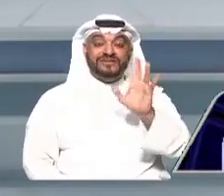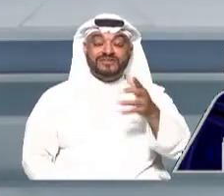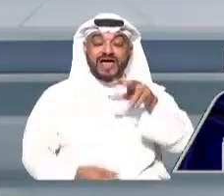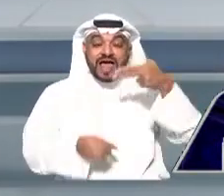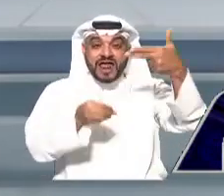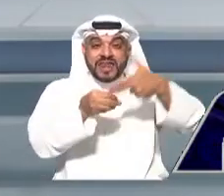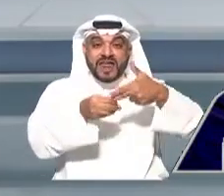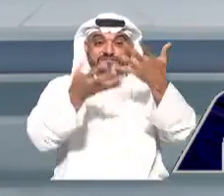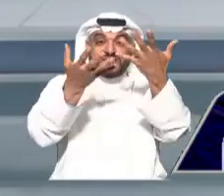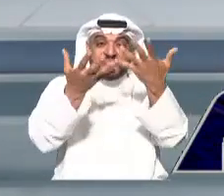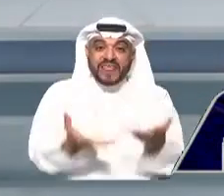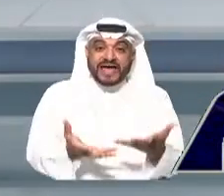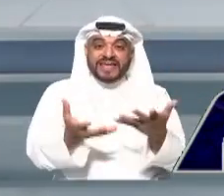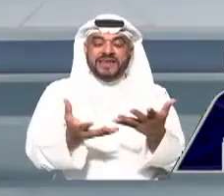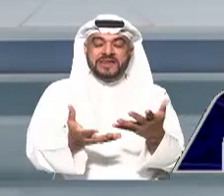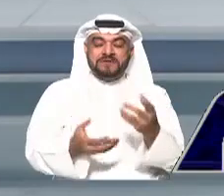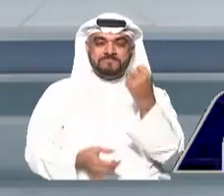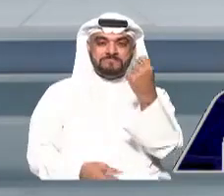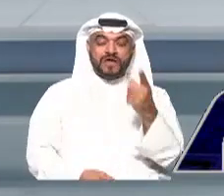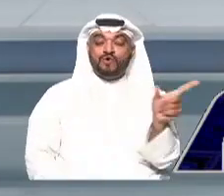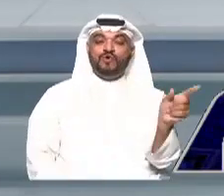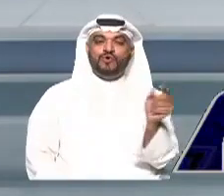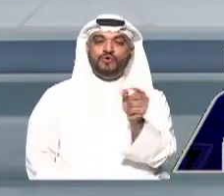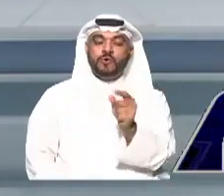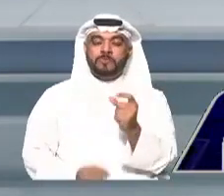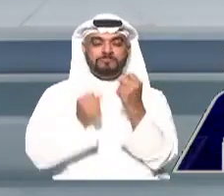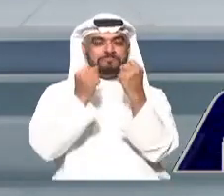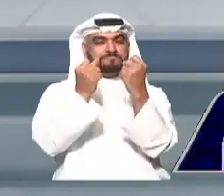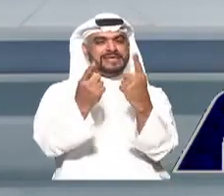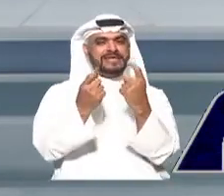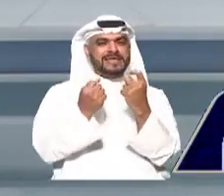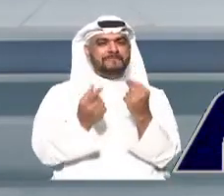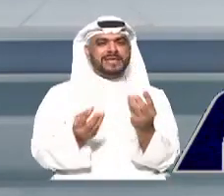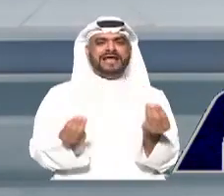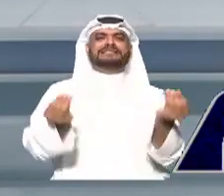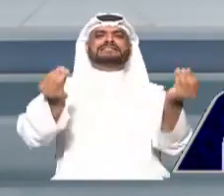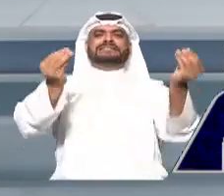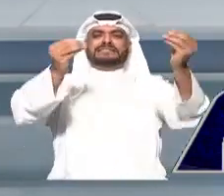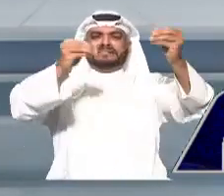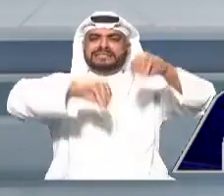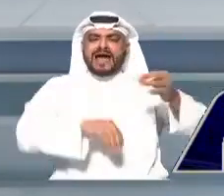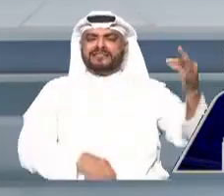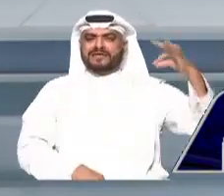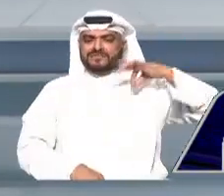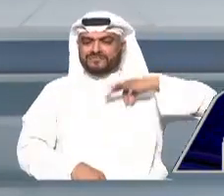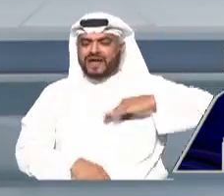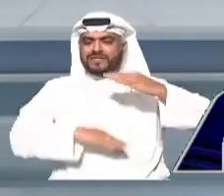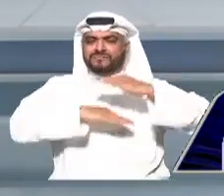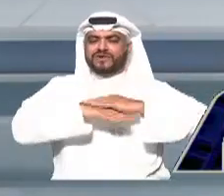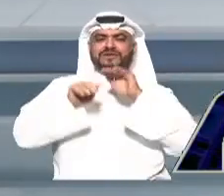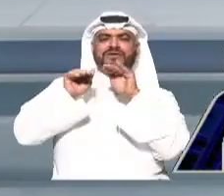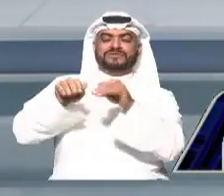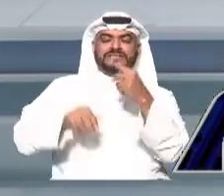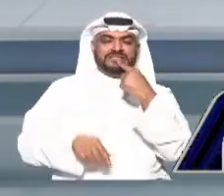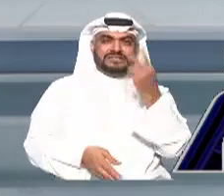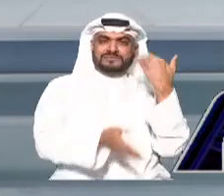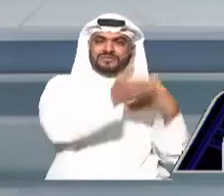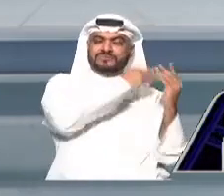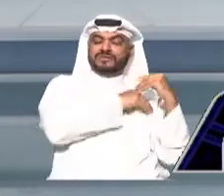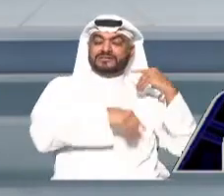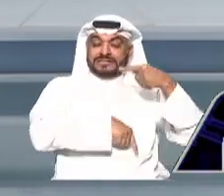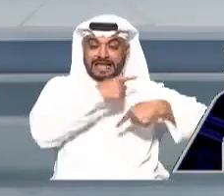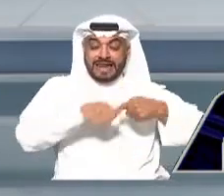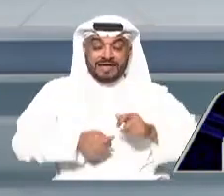من خلال حقلين نفطيين، ويعتبر هذا الإنجاز تتويجا لعامل دؤوب استمر لسنوات عدة، مما